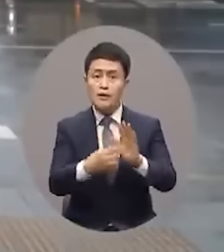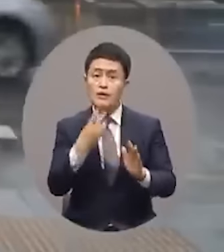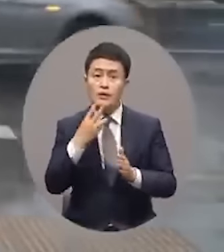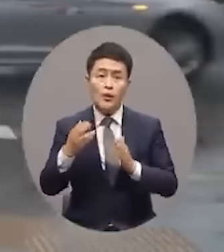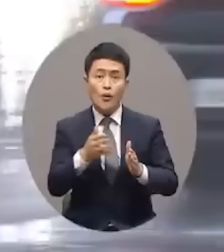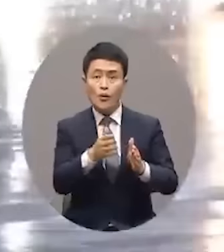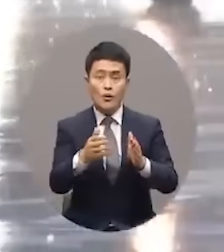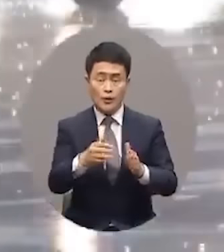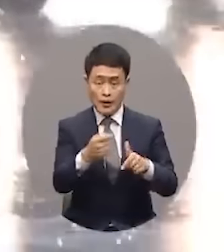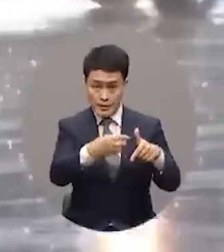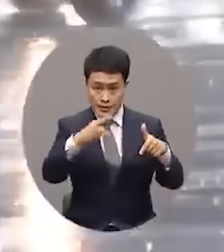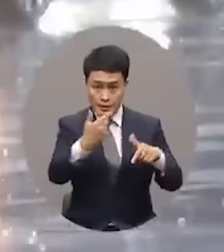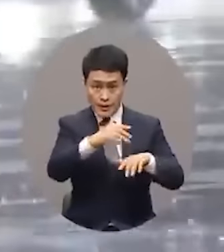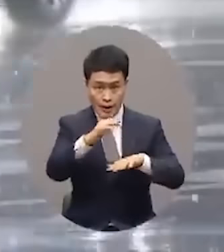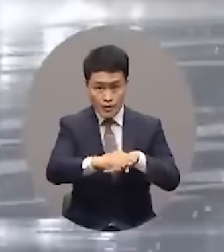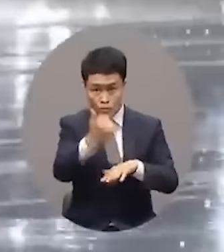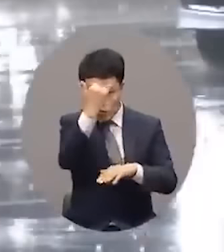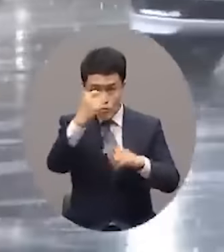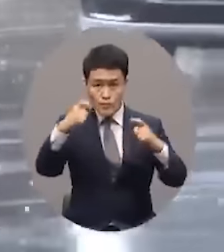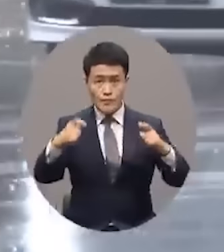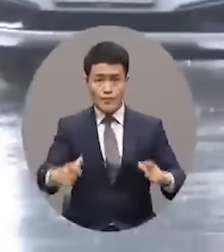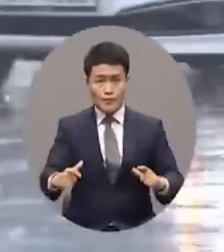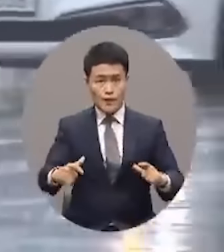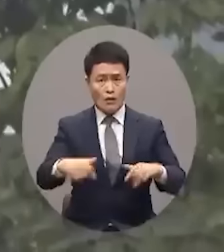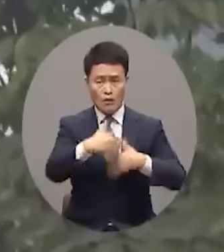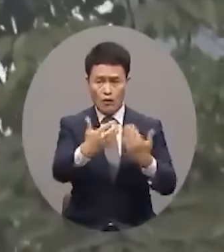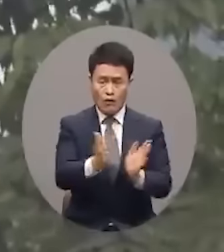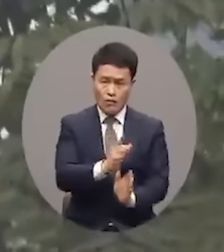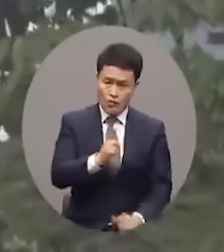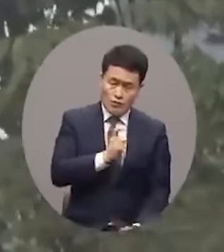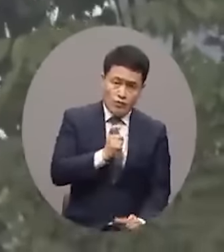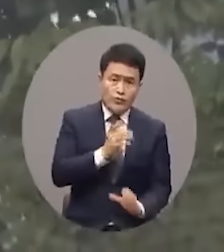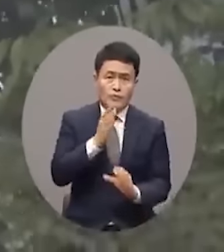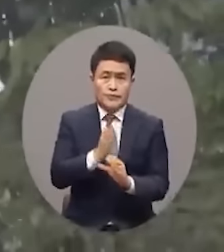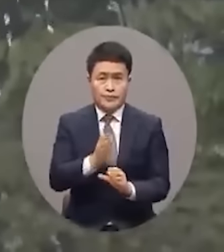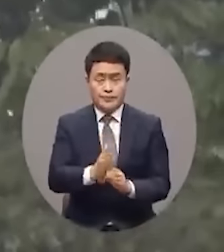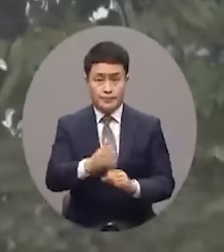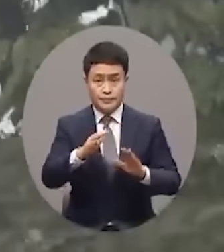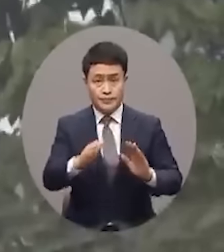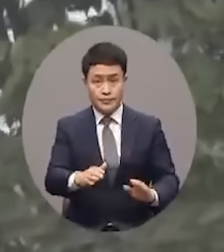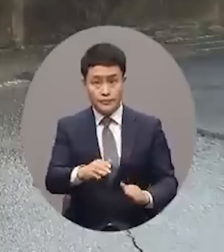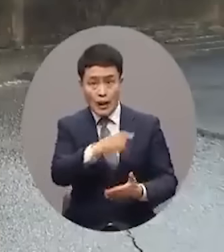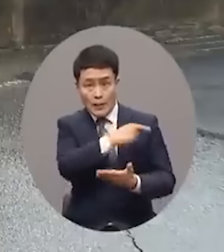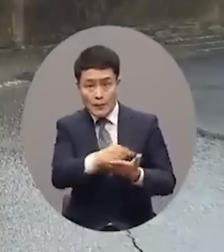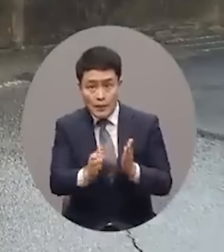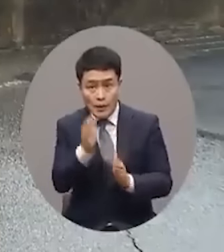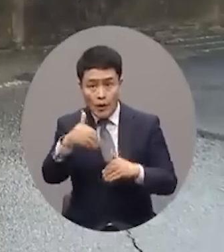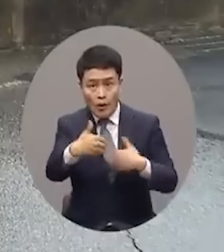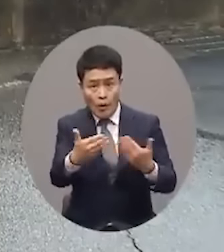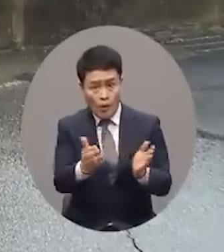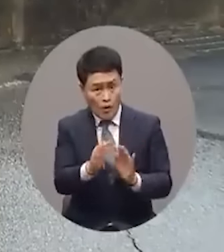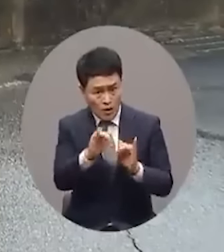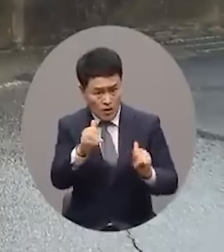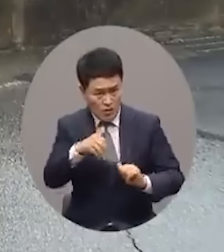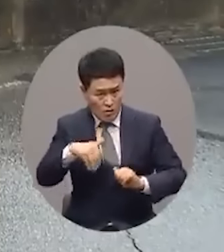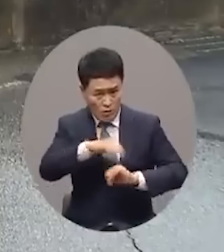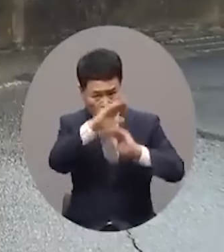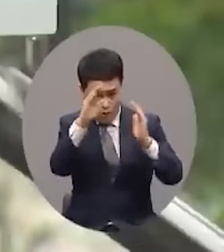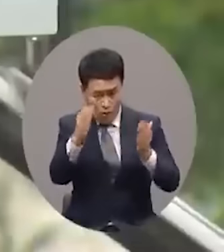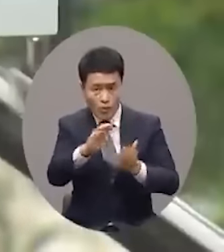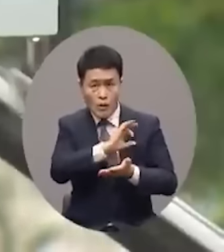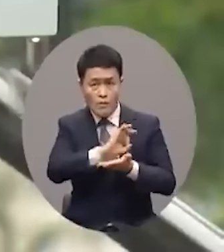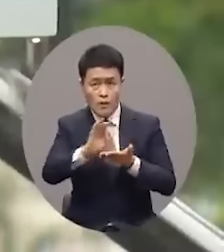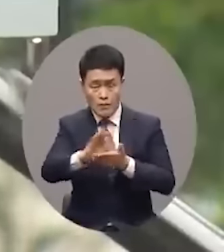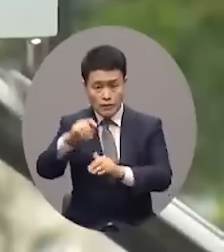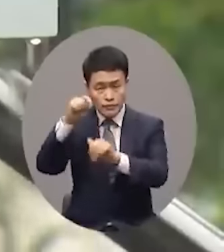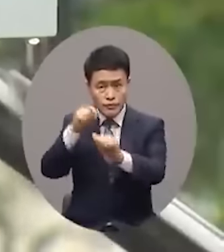경기와 인천, 대전, 충청 지역은 경계 단계를 유지 중입니다. 중대본은 가용 인력과 자원을 총동원하라고